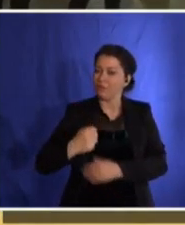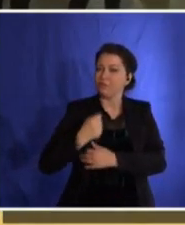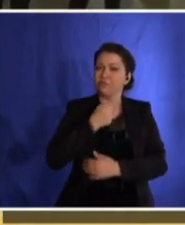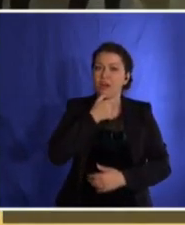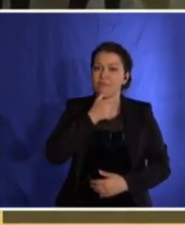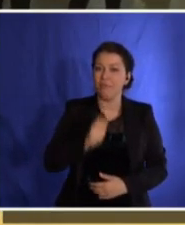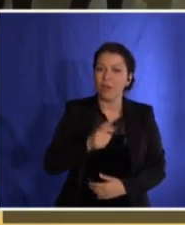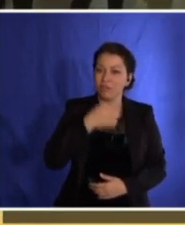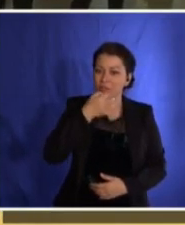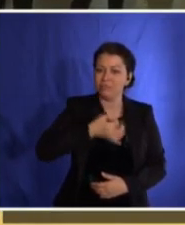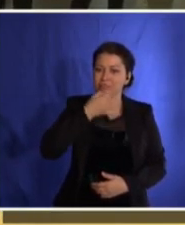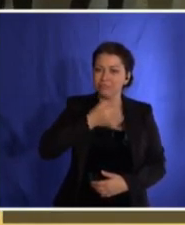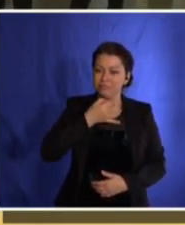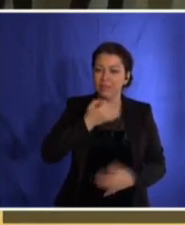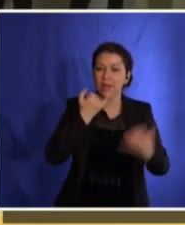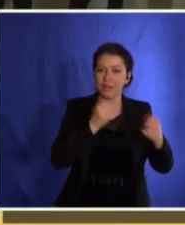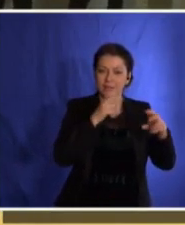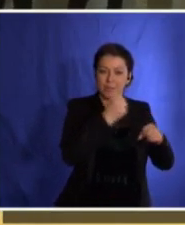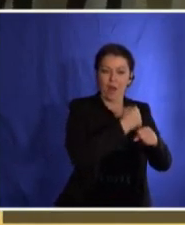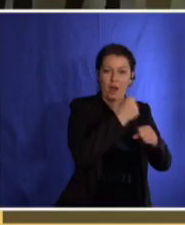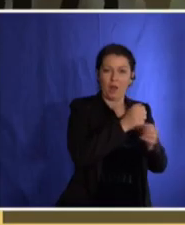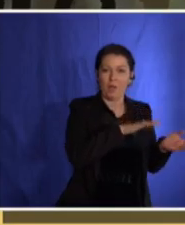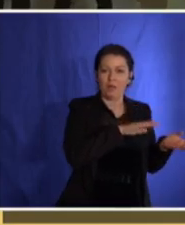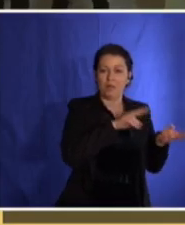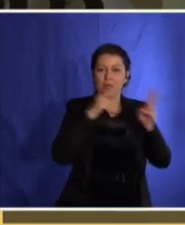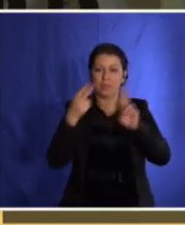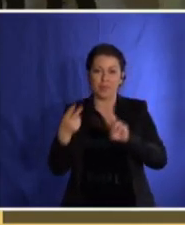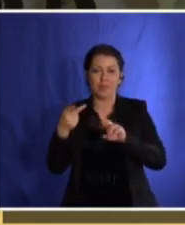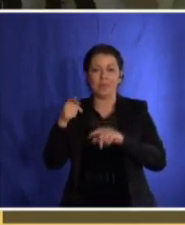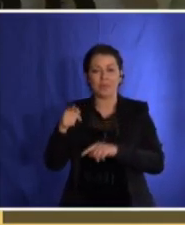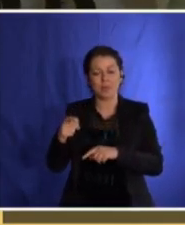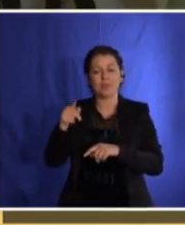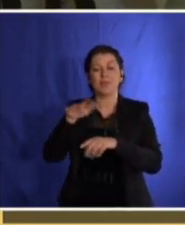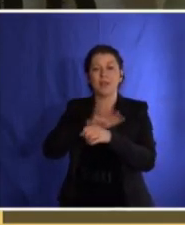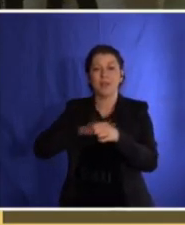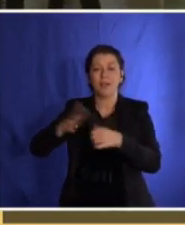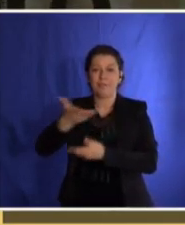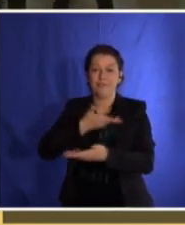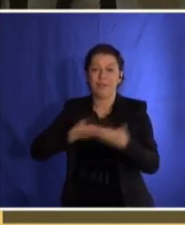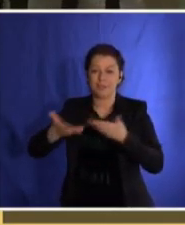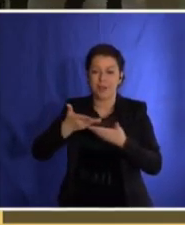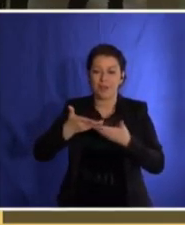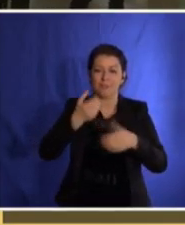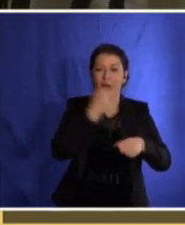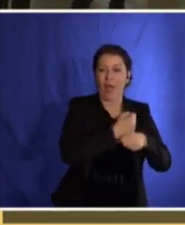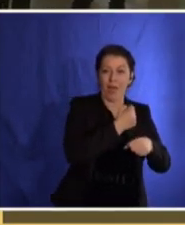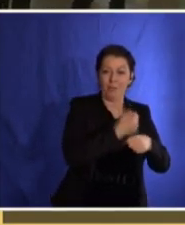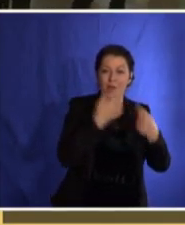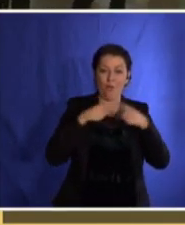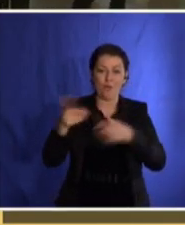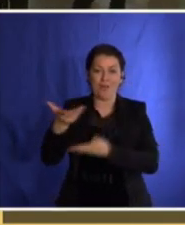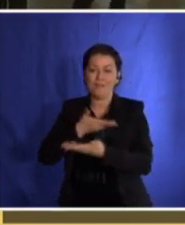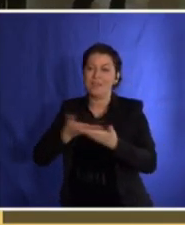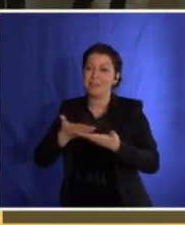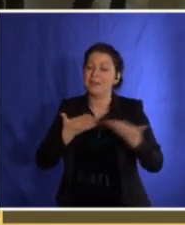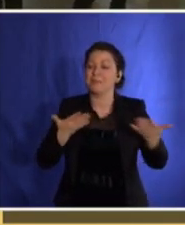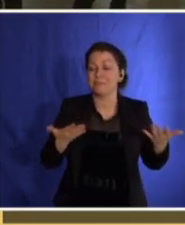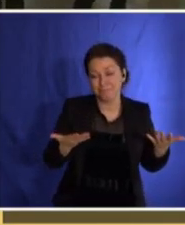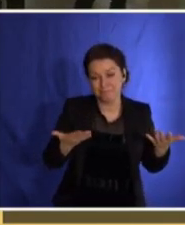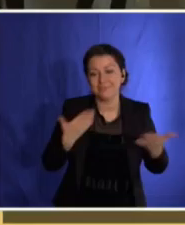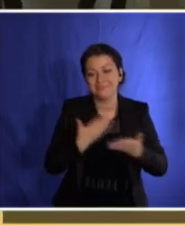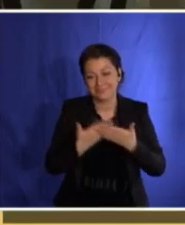der Arbeit zur Wirtschaft. Was wäre die Arbeit ohne Wirtschaft? Und wir kommen zu den Ausführungen unserer